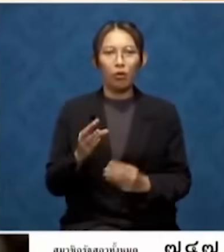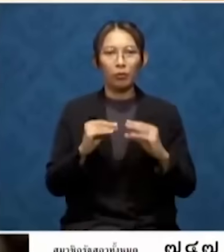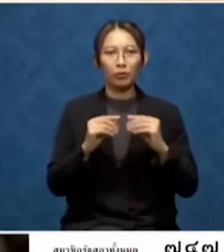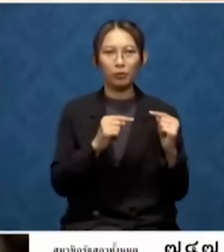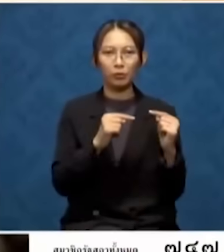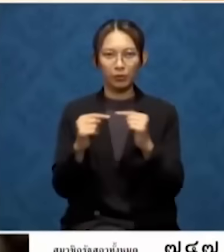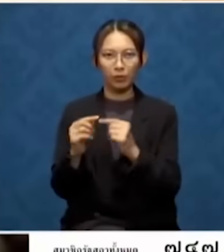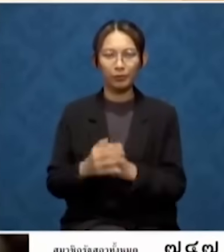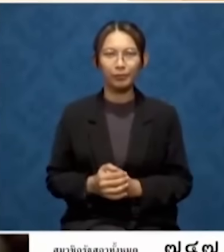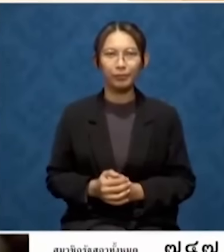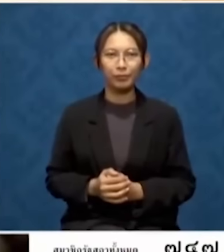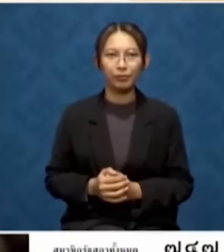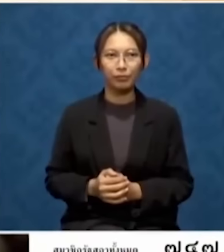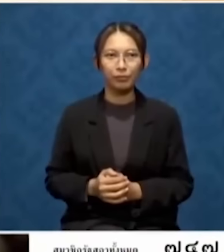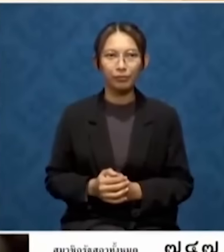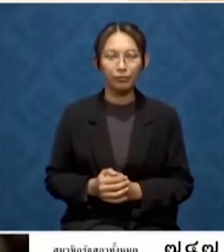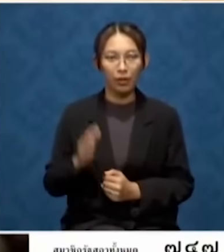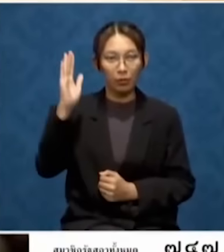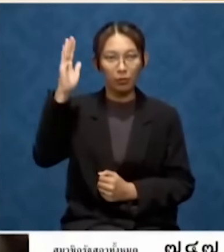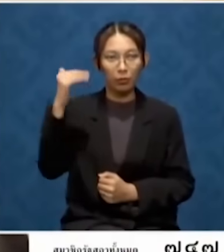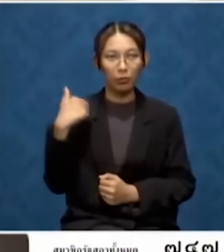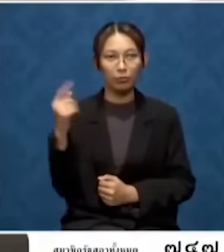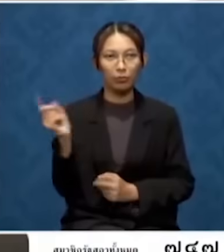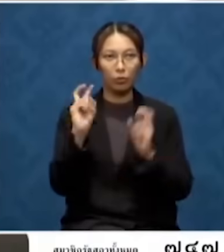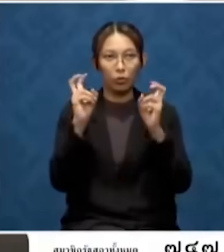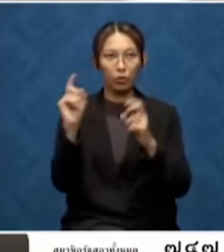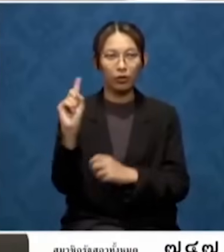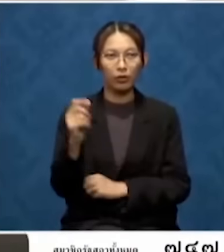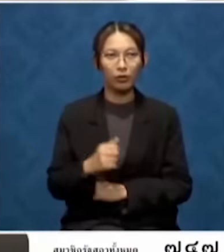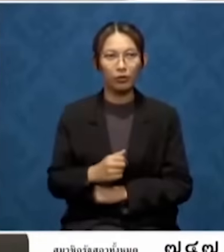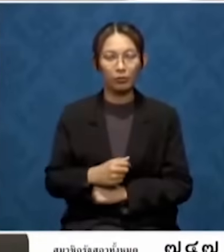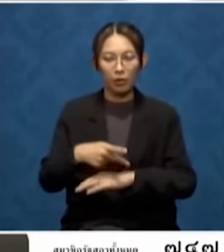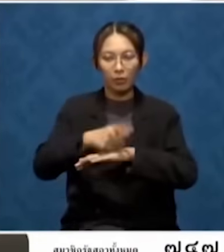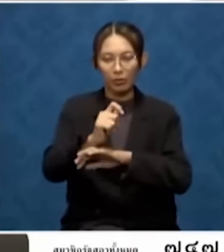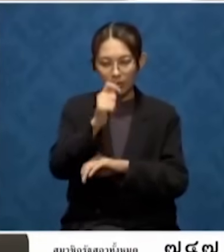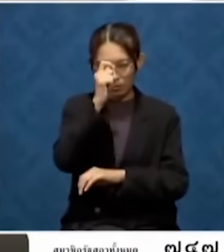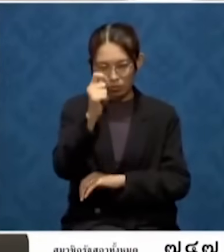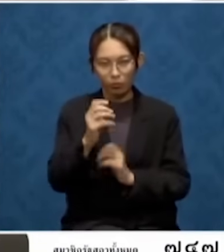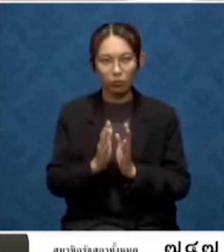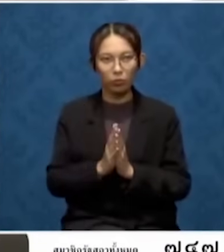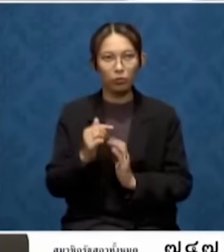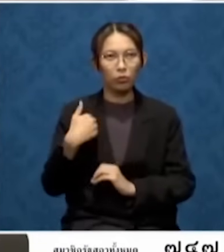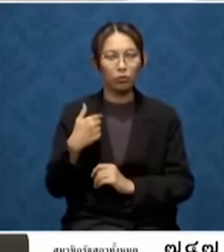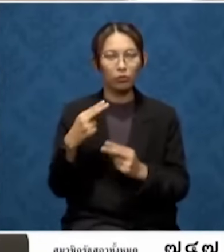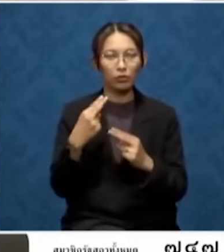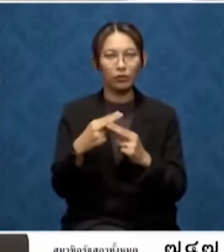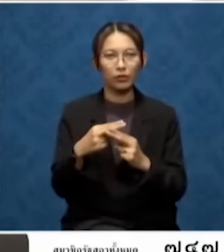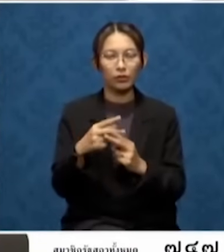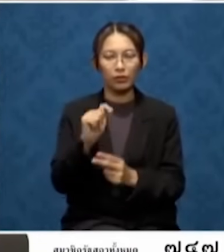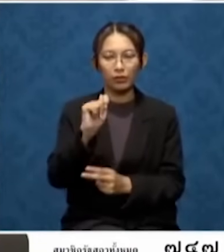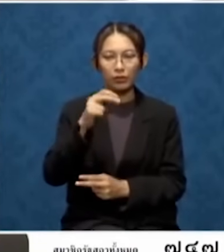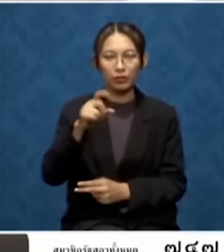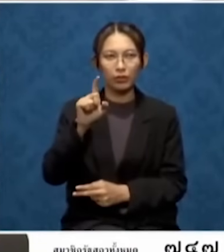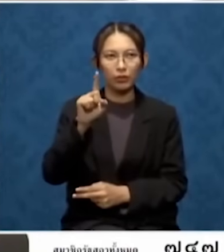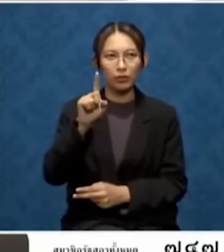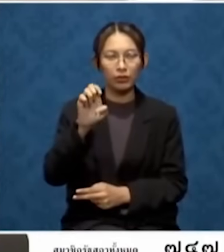สำหรับคุณธีรชัยประท้วงประเด็นไหนครับ ครับท่านประธานที่เคารพครับผมธีรชัยพันธุมาศสมาชิกสภาผู้แทน